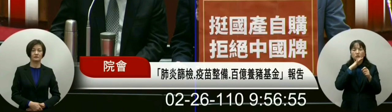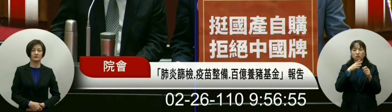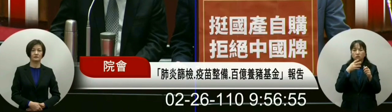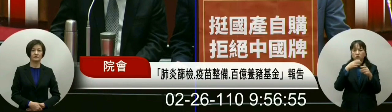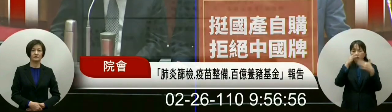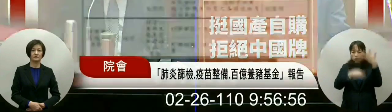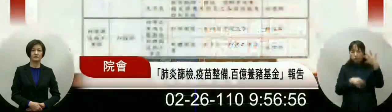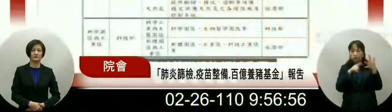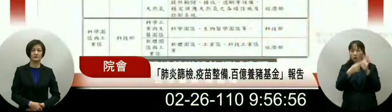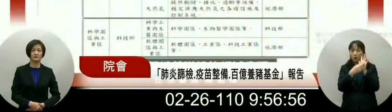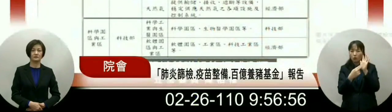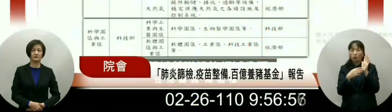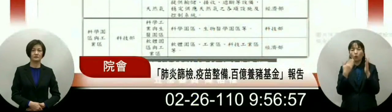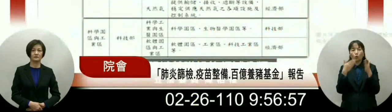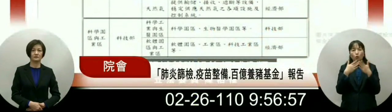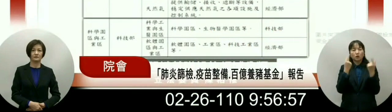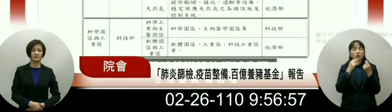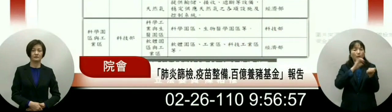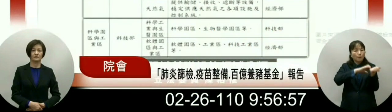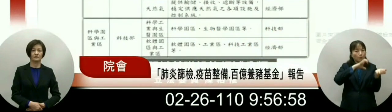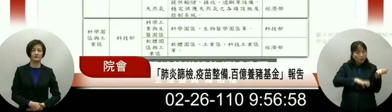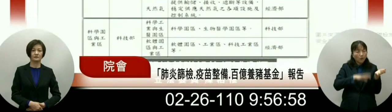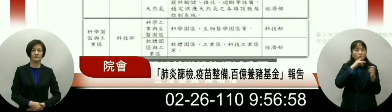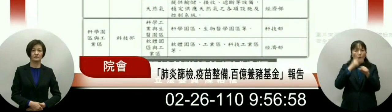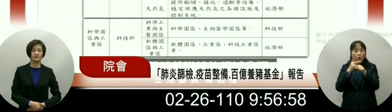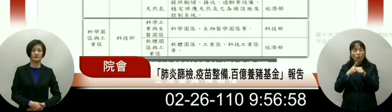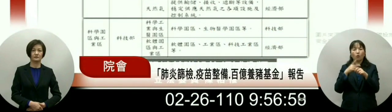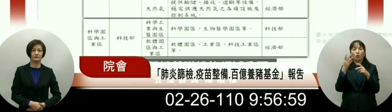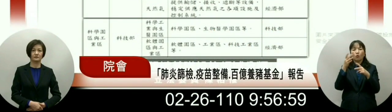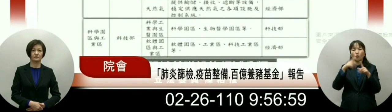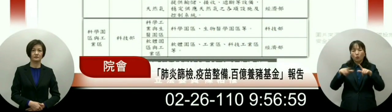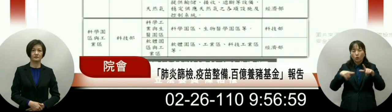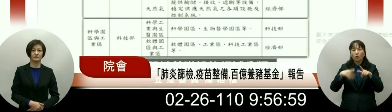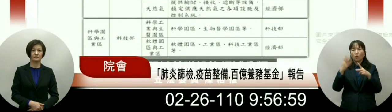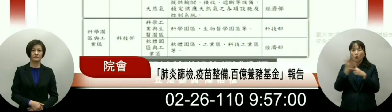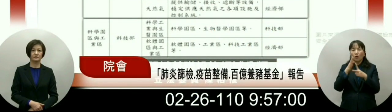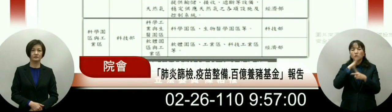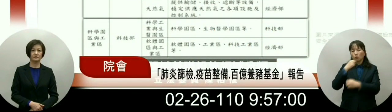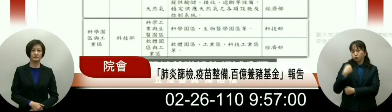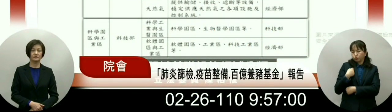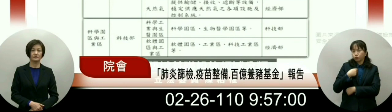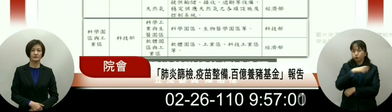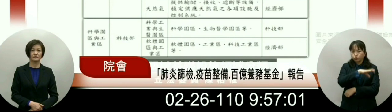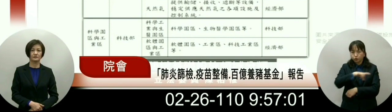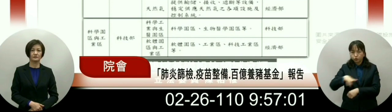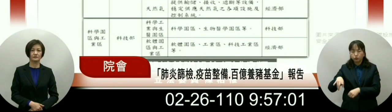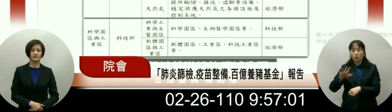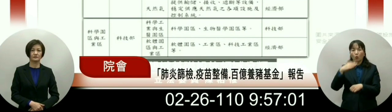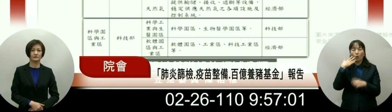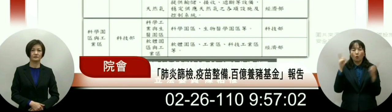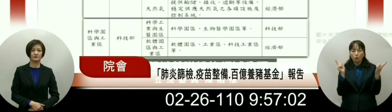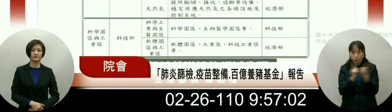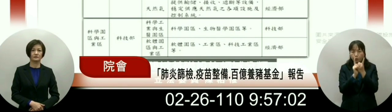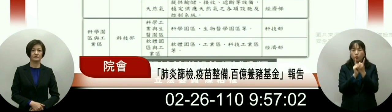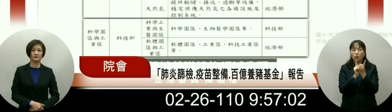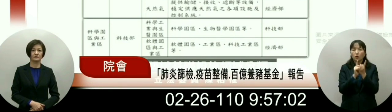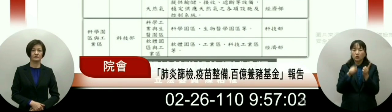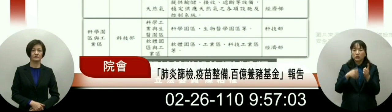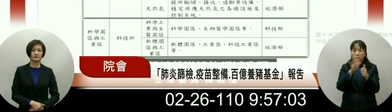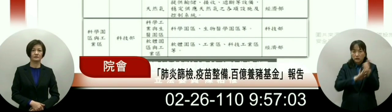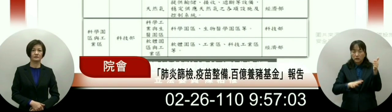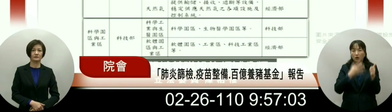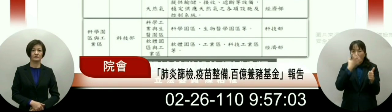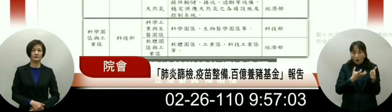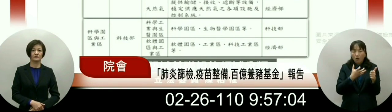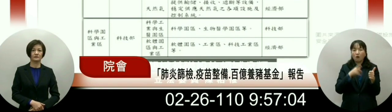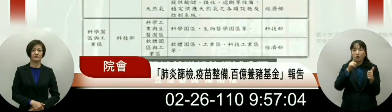领。都爱有包括病院啦、科学园区啦、吼军事单位这物件受到影响、